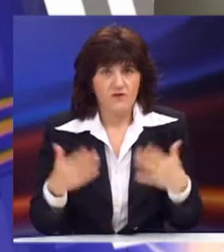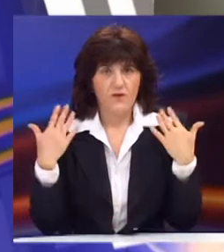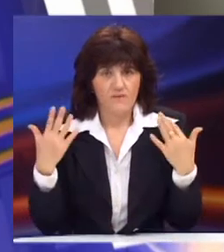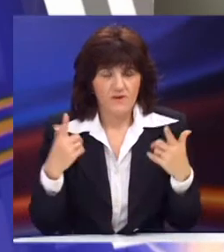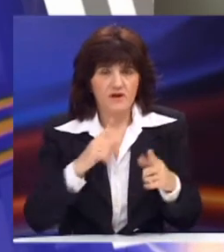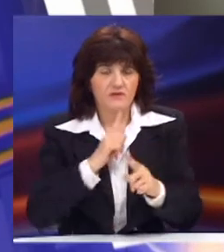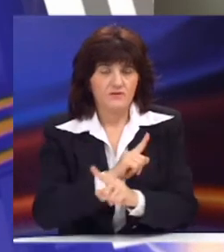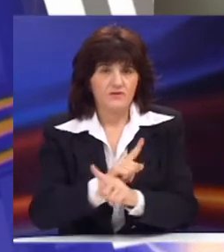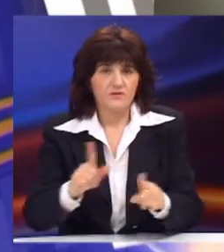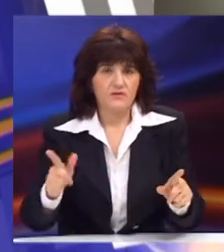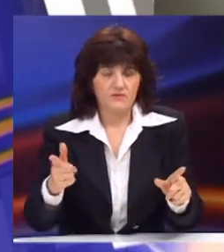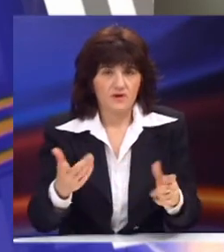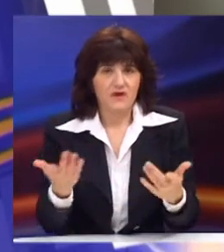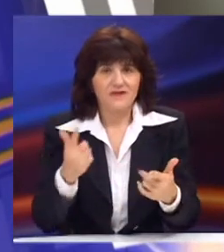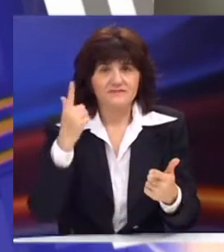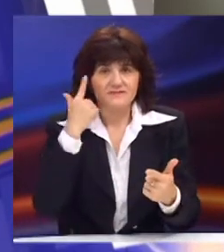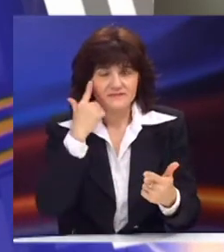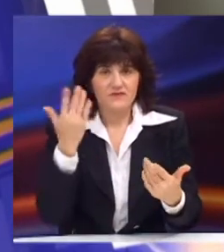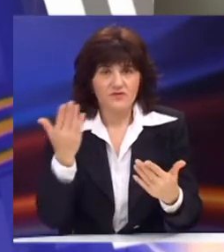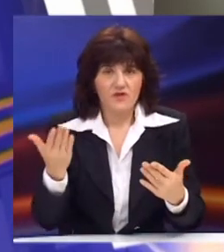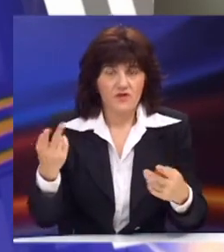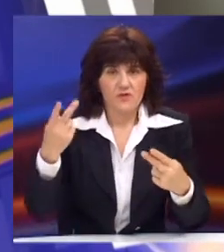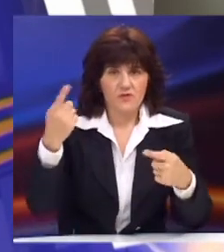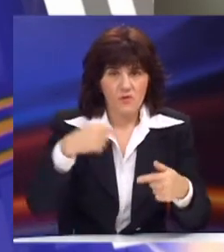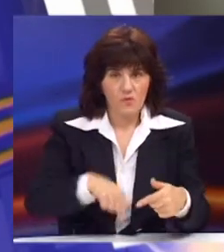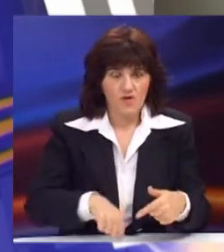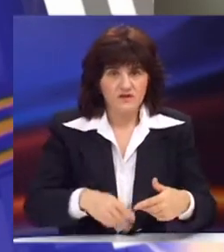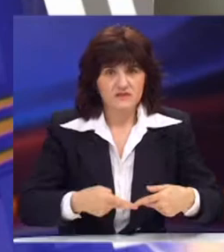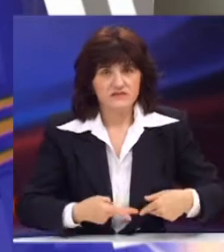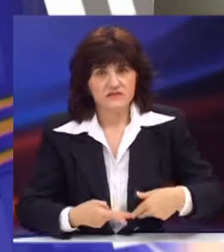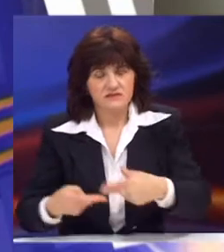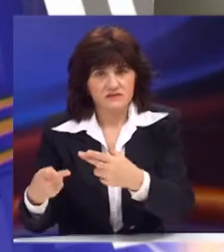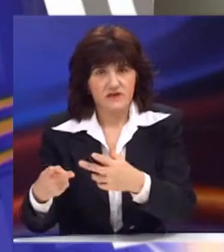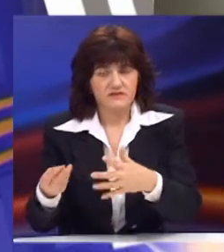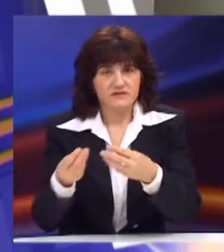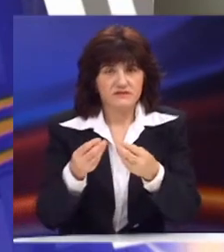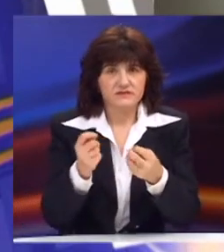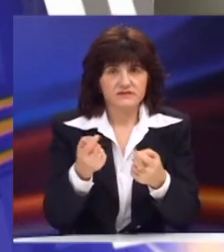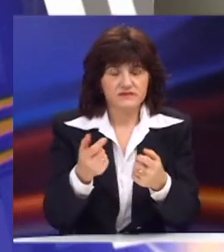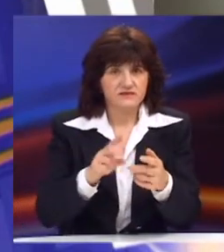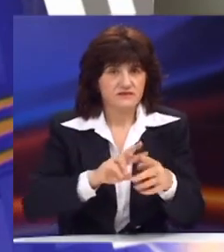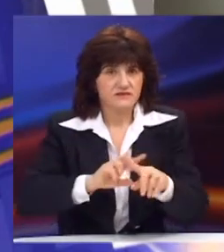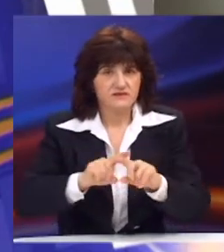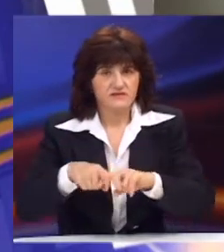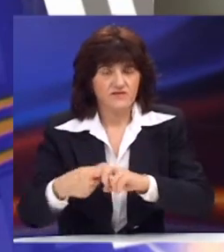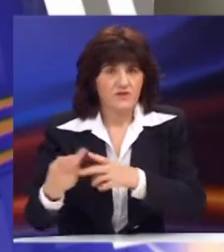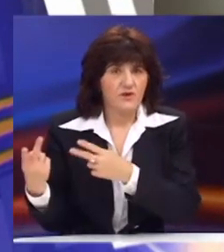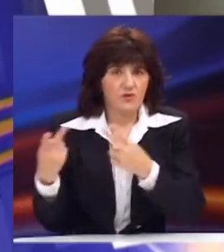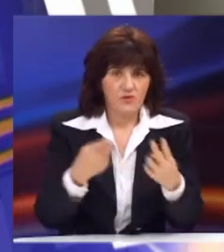ovim industrijskim parkovima, gdje se zna od ulaza do izlaza sve. Znači i uvoz sirovina i